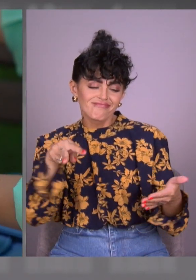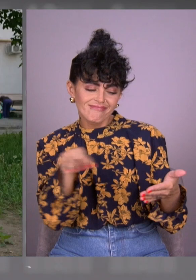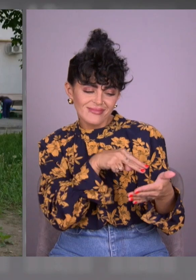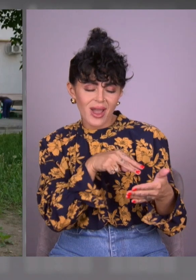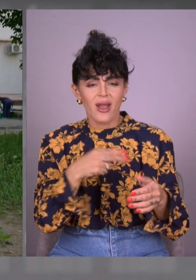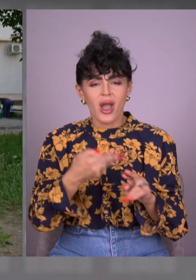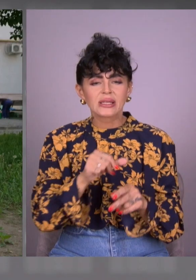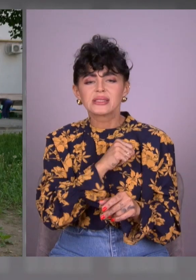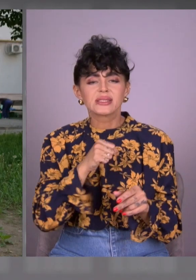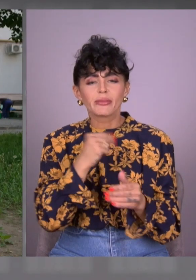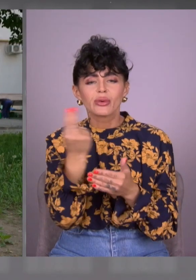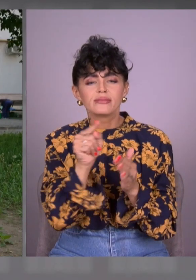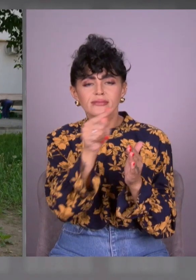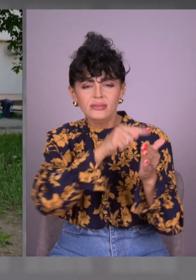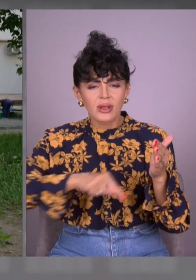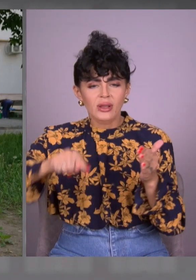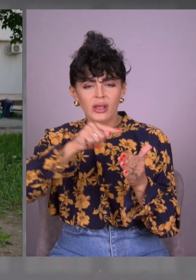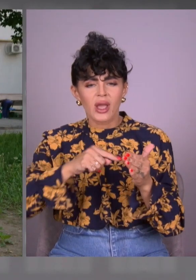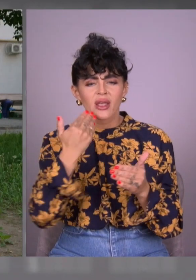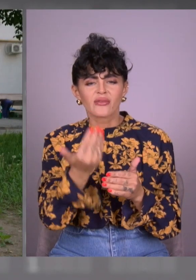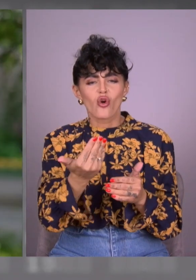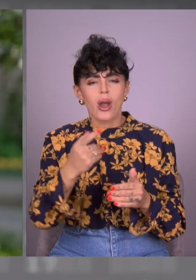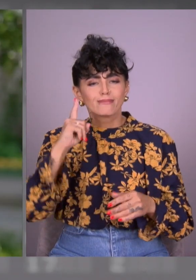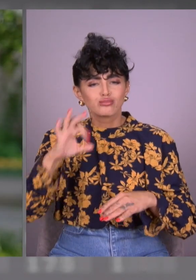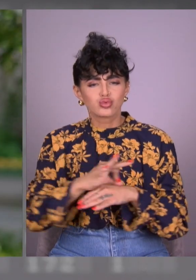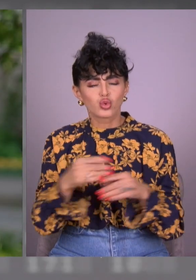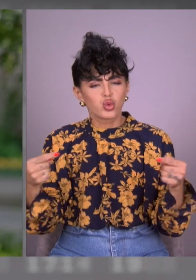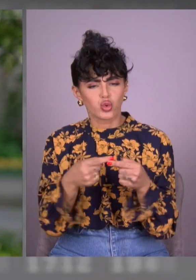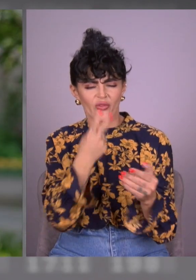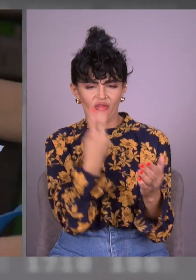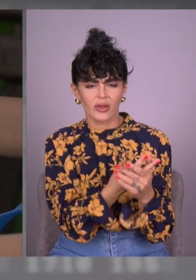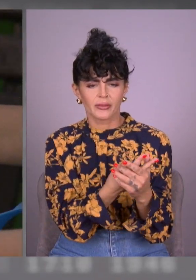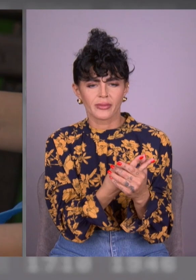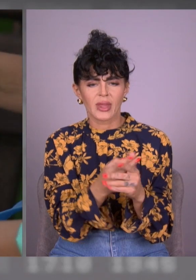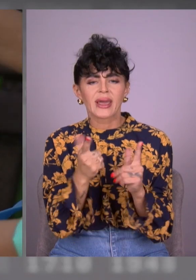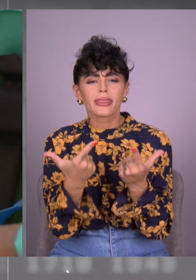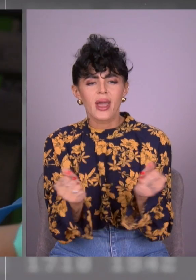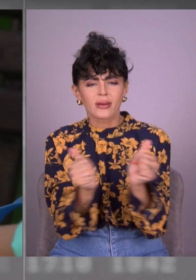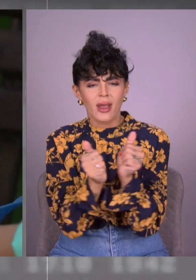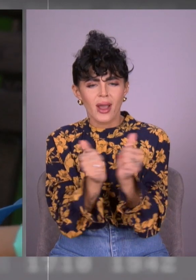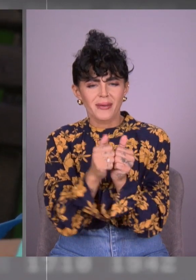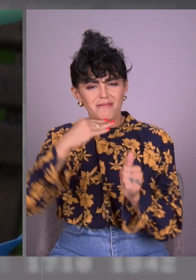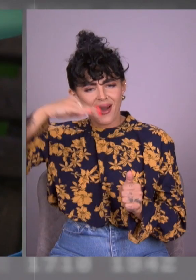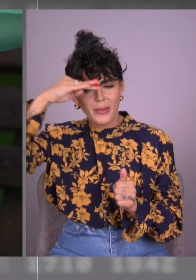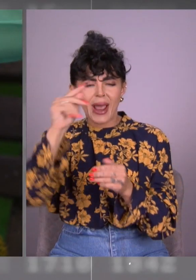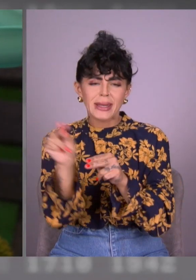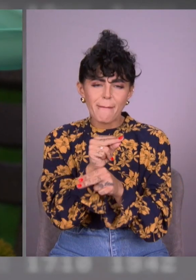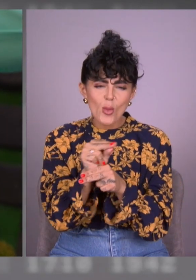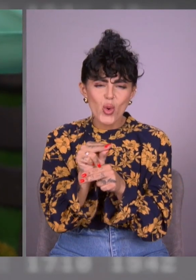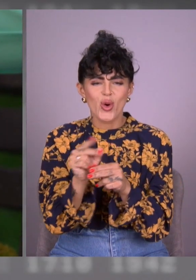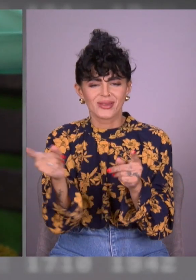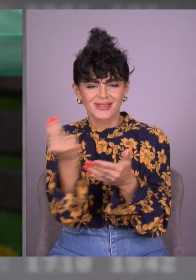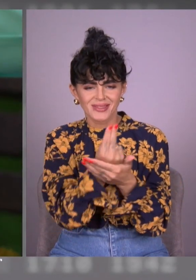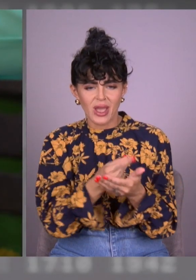з цих малюнків, з цих коміксів Сашко точно бачив? Це там, де він з татом щось ремонтує. От він з